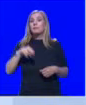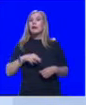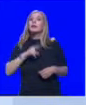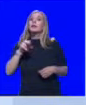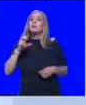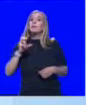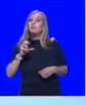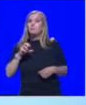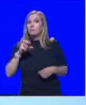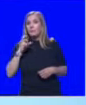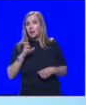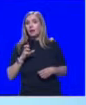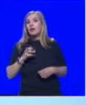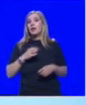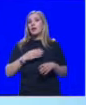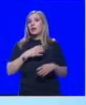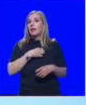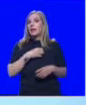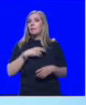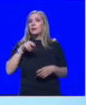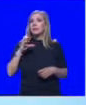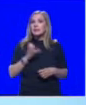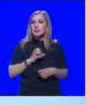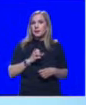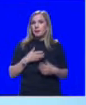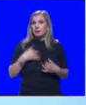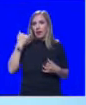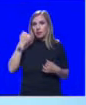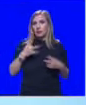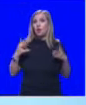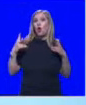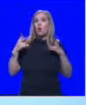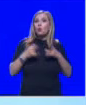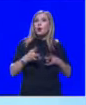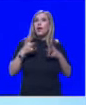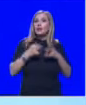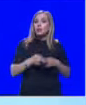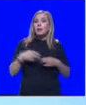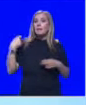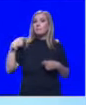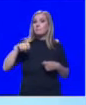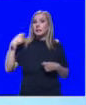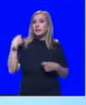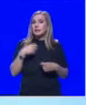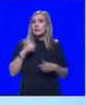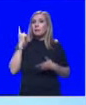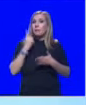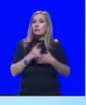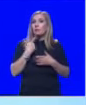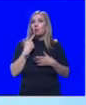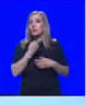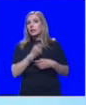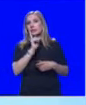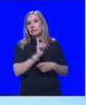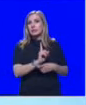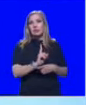ГЕРБ и ДПС да бъдат урязани президентските правомощия, за да могат те сами през едно марионетно правителство да си назначават